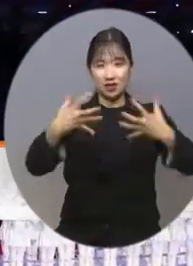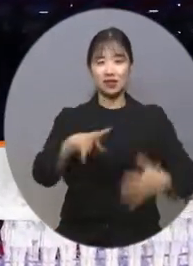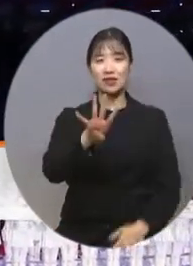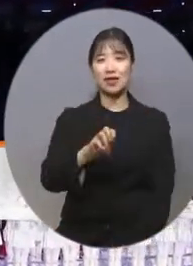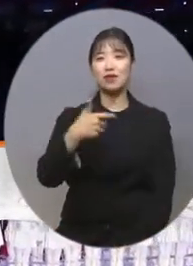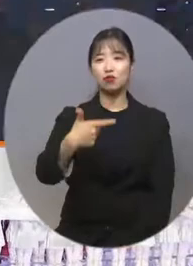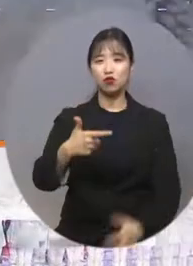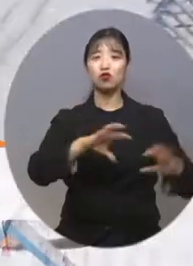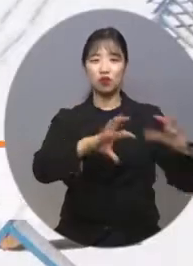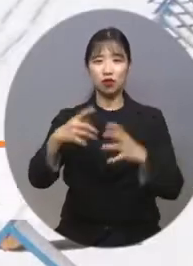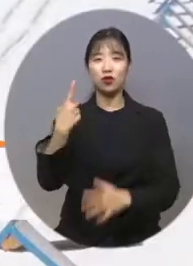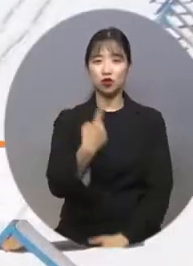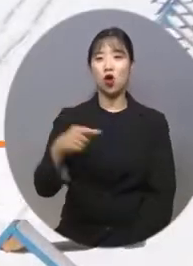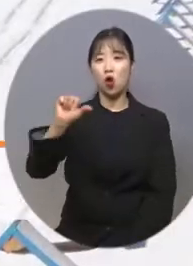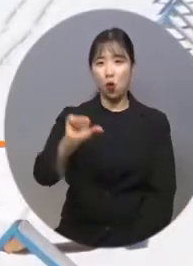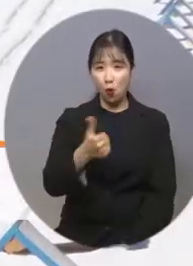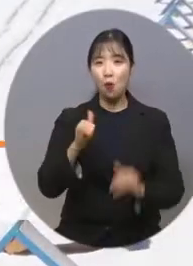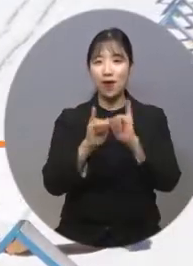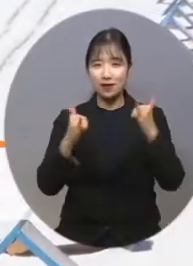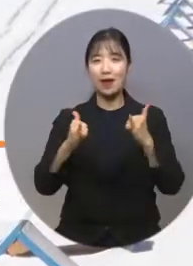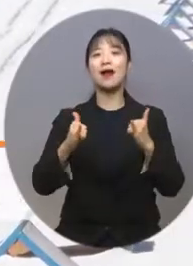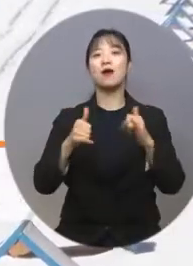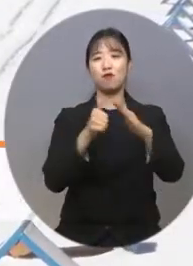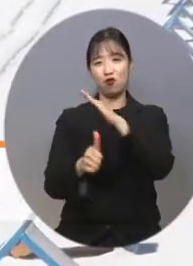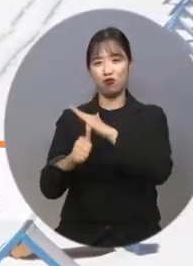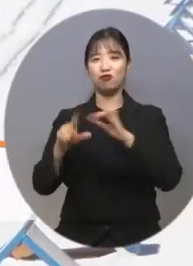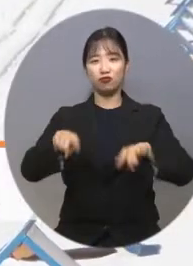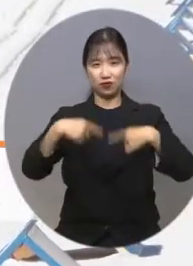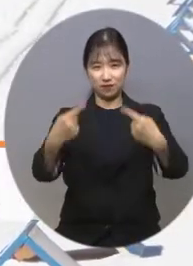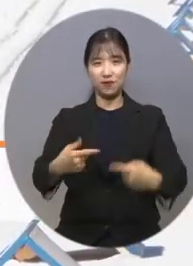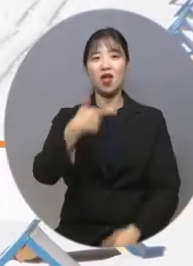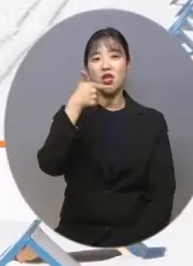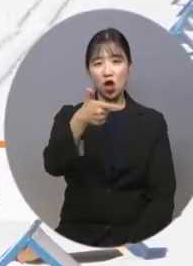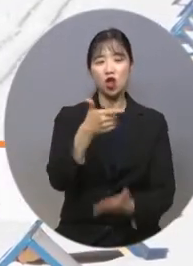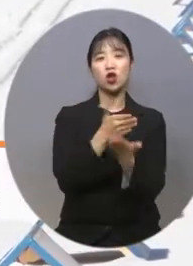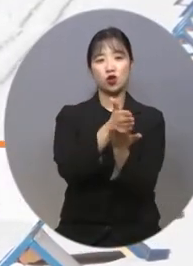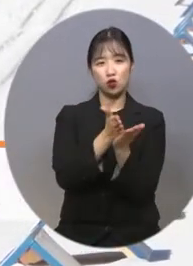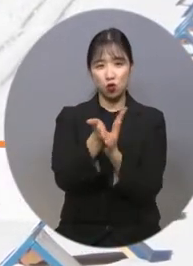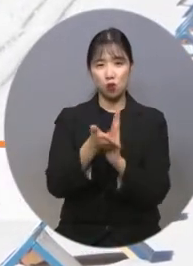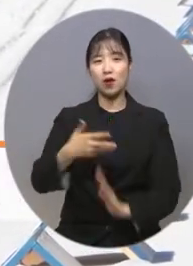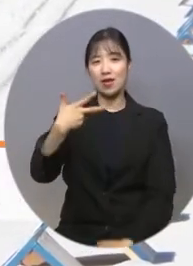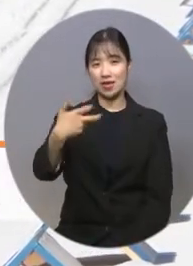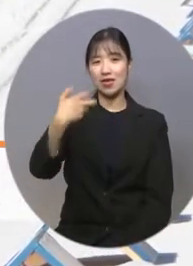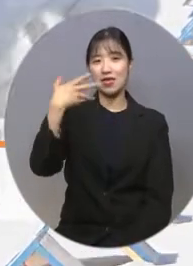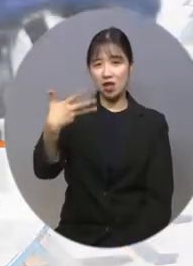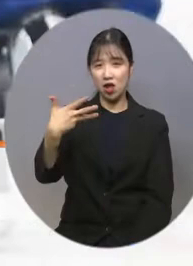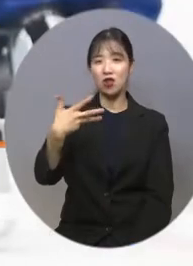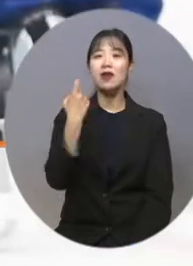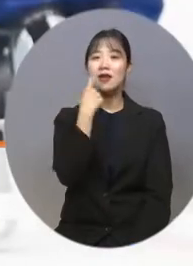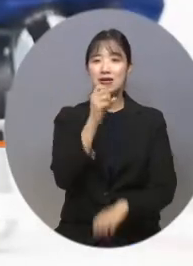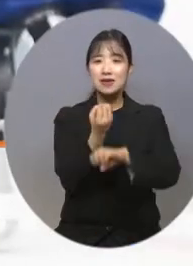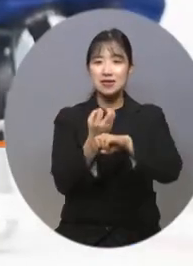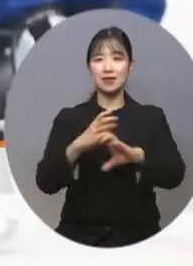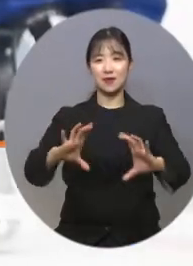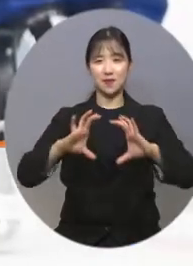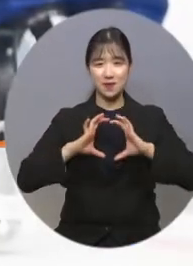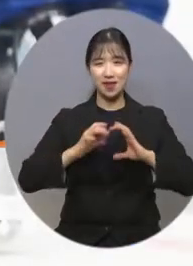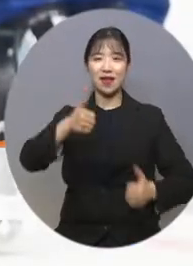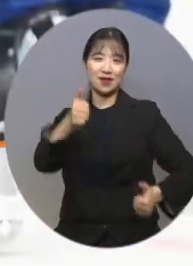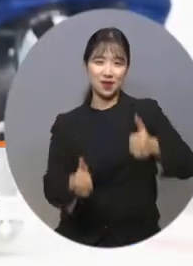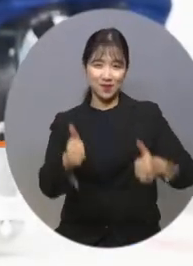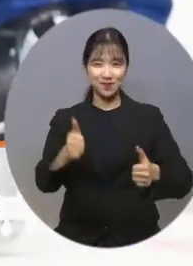46개국 1,500여 명의 선수단이 참가했으며 총 6개 종목에서 78개 금메달 주인공을 향한